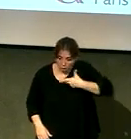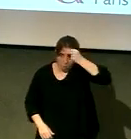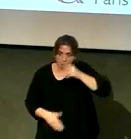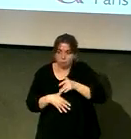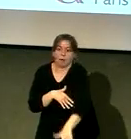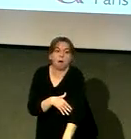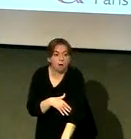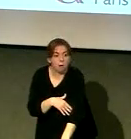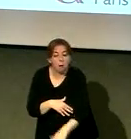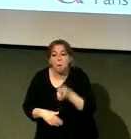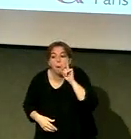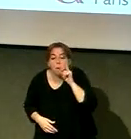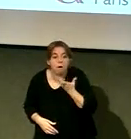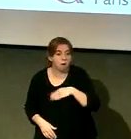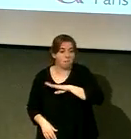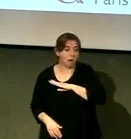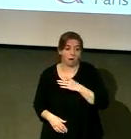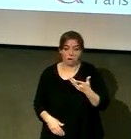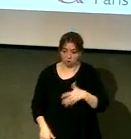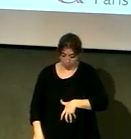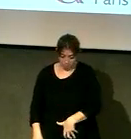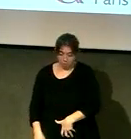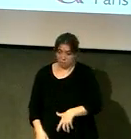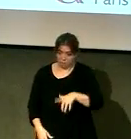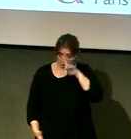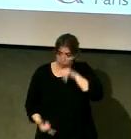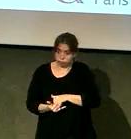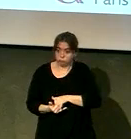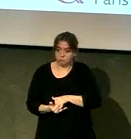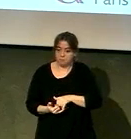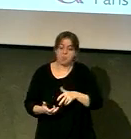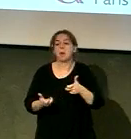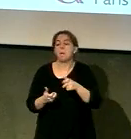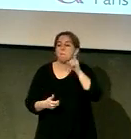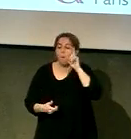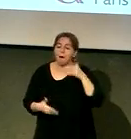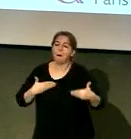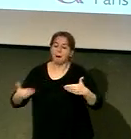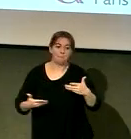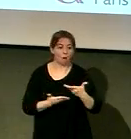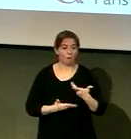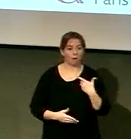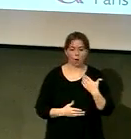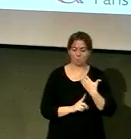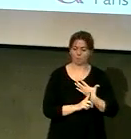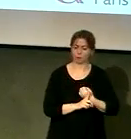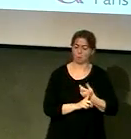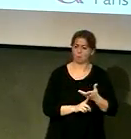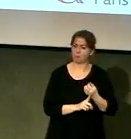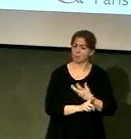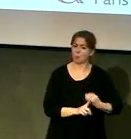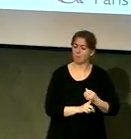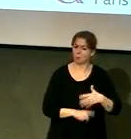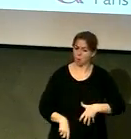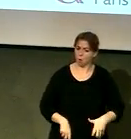peu ou prou, pour beaucoup de produits, les signes de manque. C'est-à-dire, c'est des signes qu'elles connaissent, qu'elles reconnaissent comme étant «